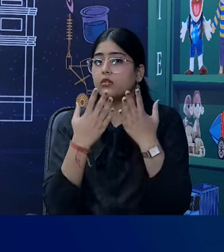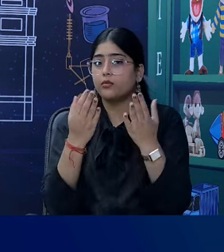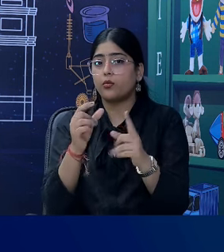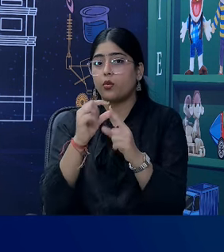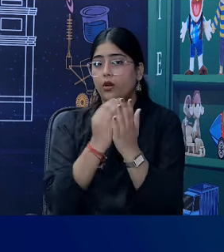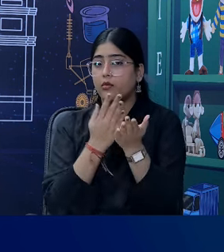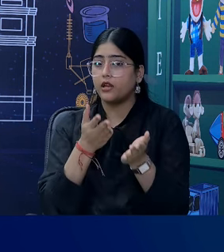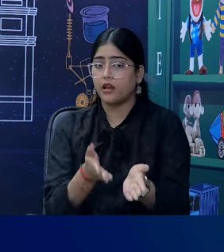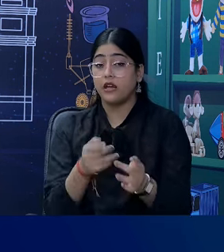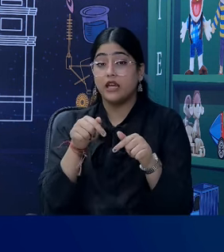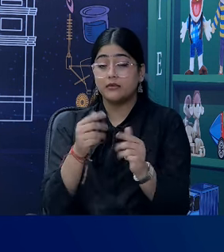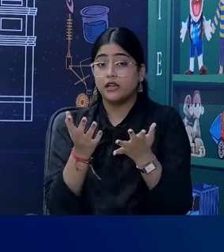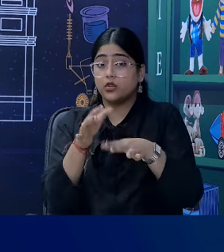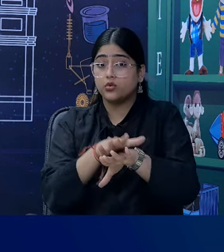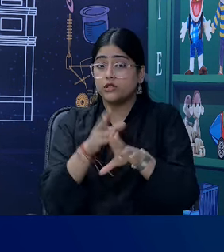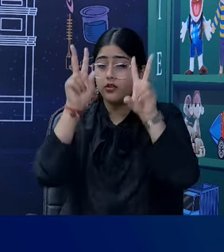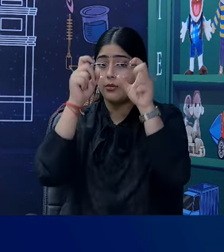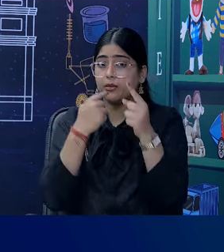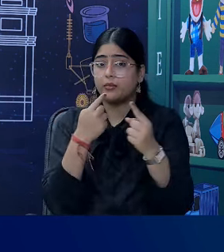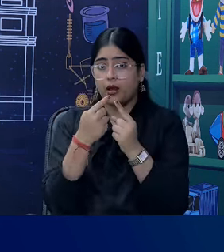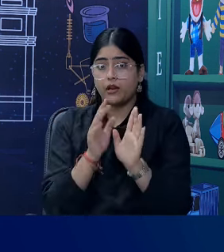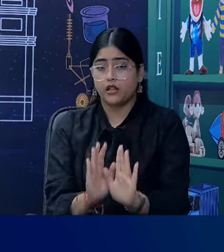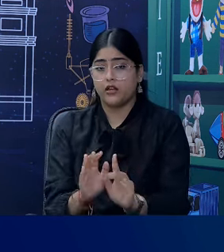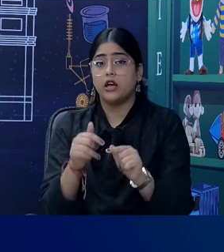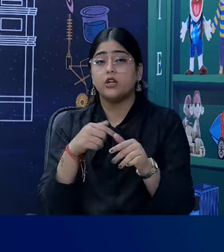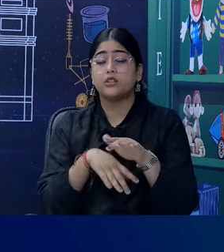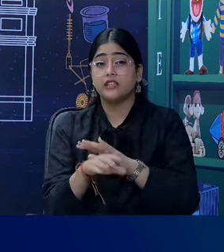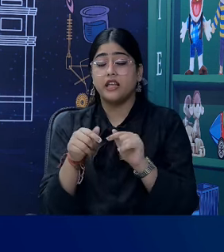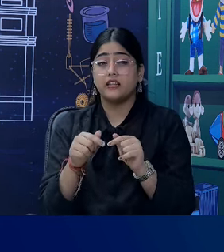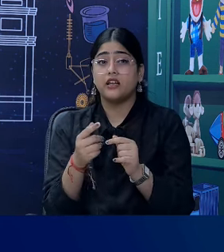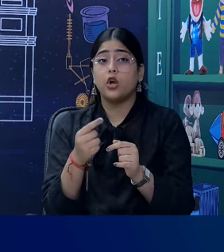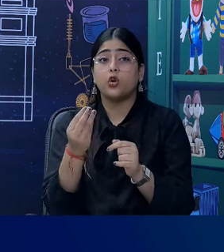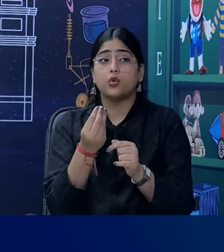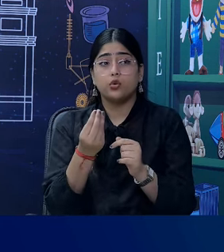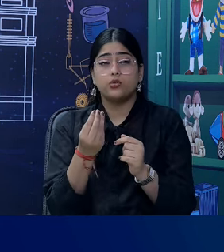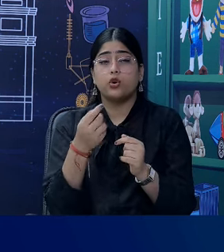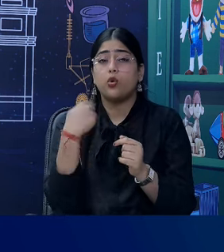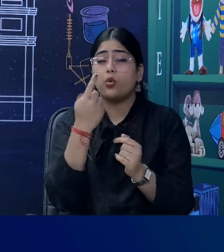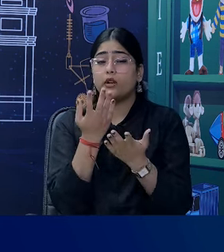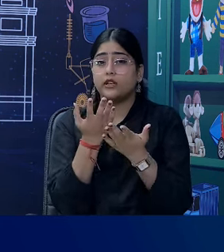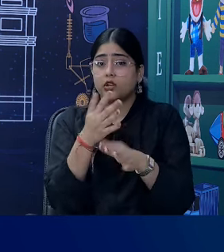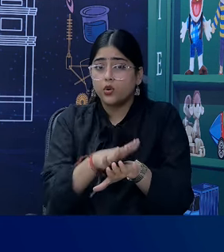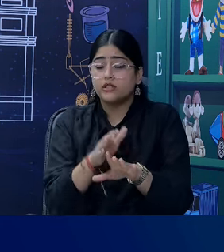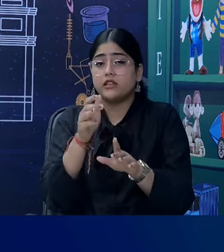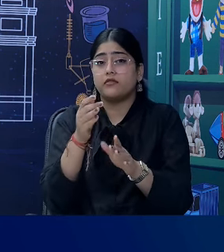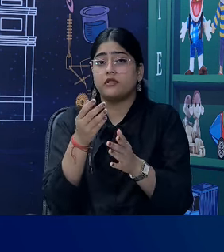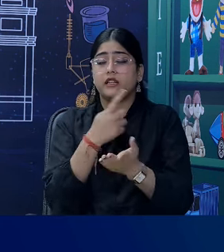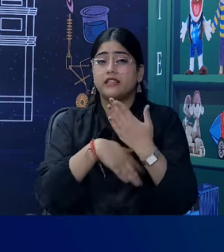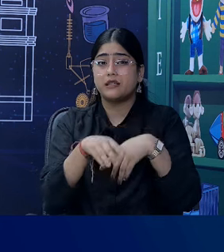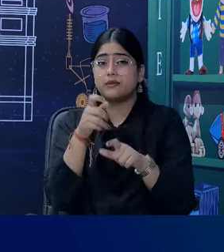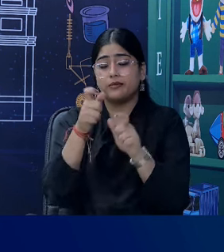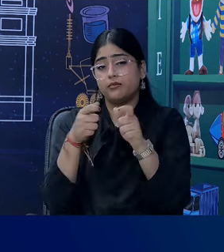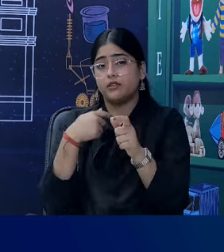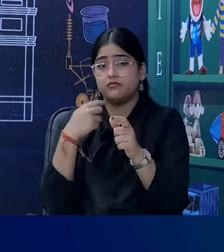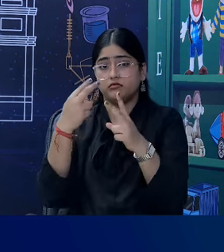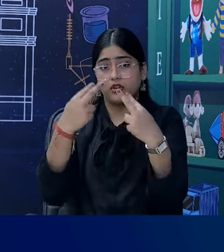इसमें इंक्लूजिविटी की बात करते हैं तो हमारी कक्षा में विशेष आवश्यकता वाले बच्चे भी हो सकते हैं तो ऐसे में यह कौन